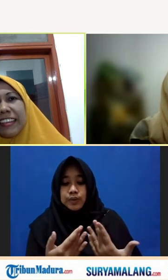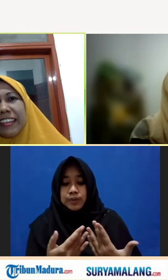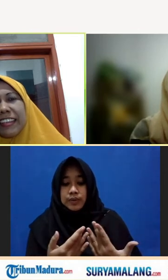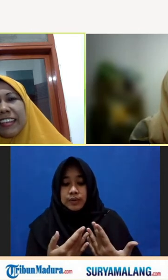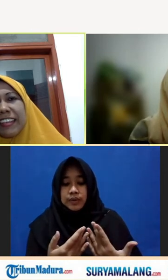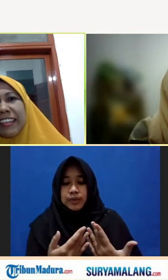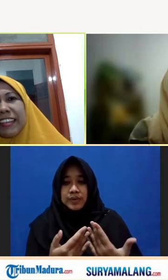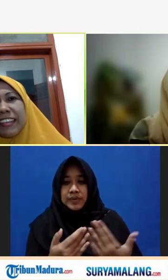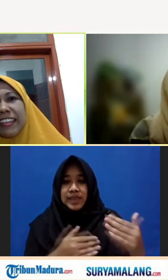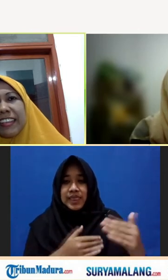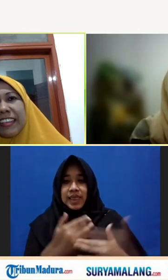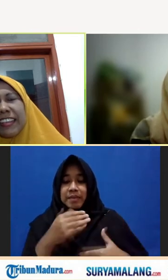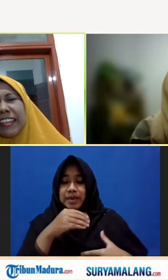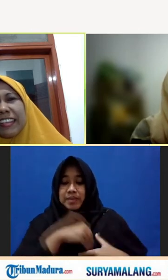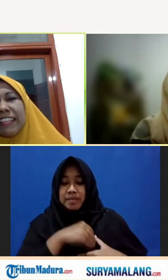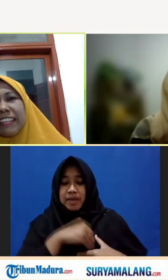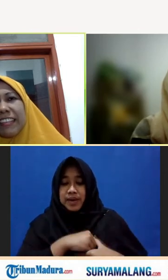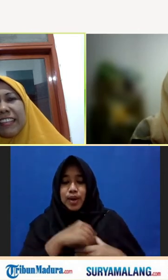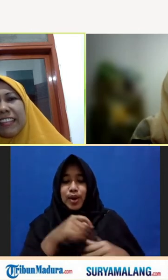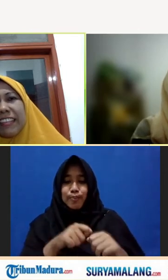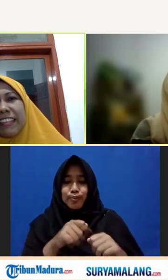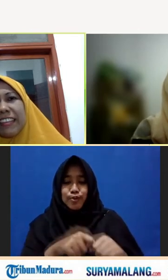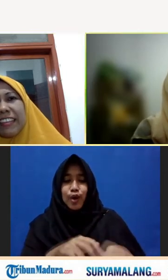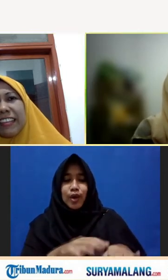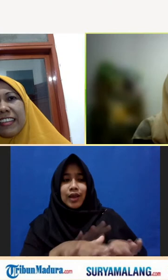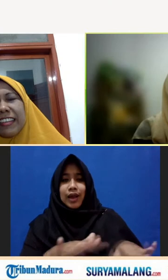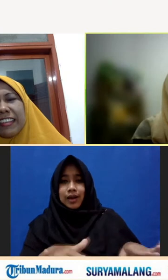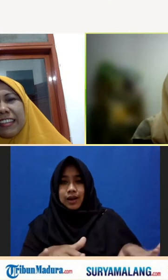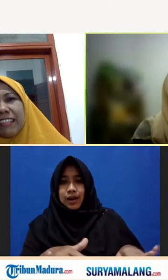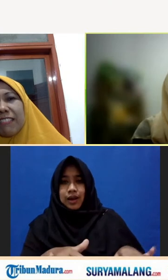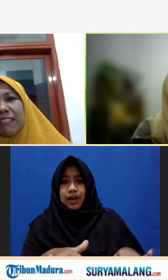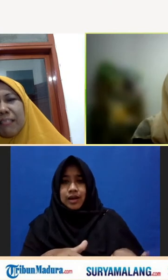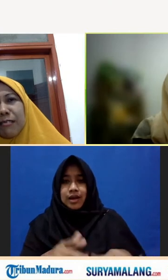lebih bermakna buat anak daripada larangan ibu.